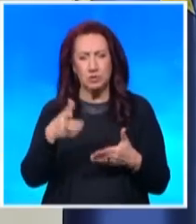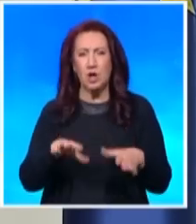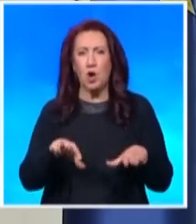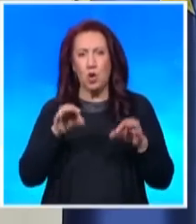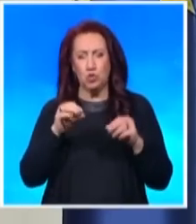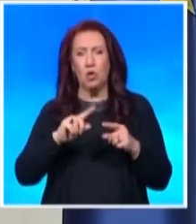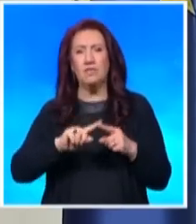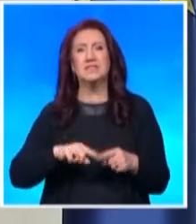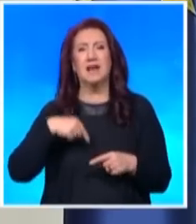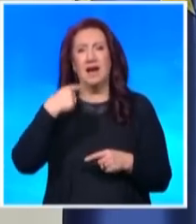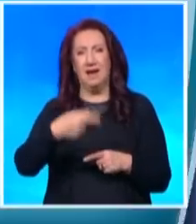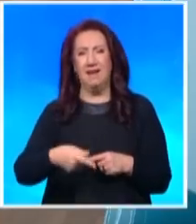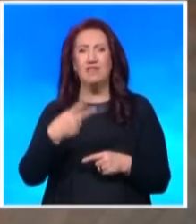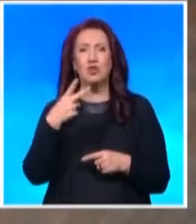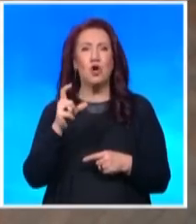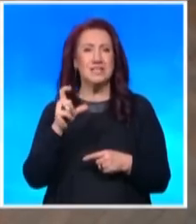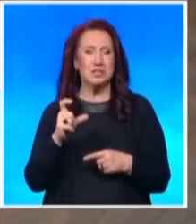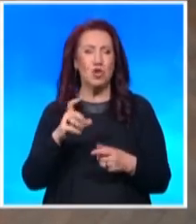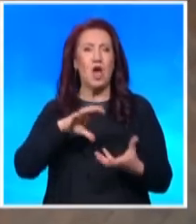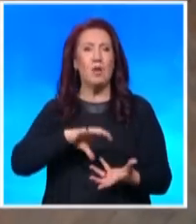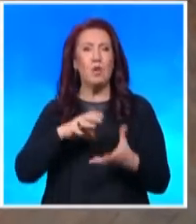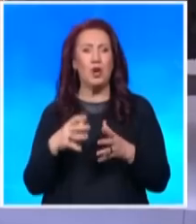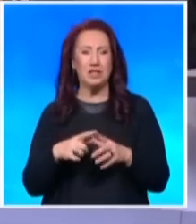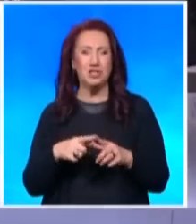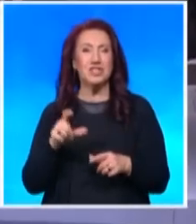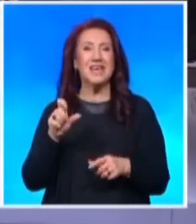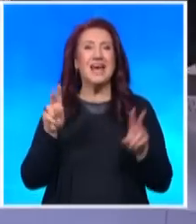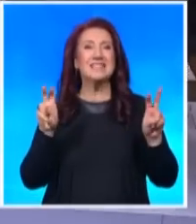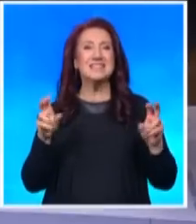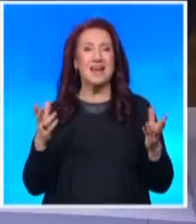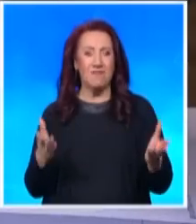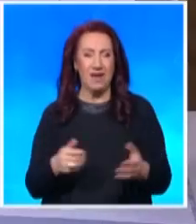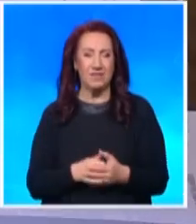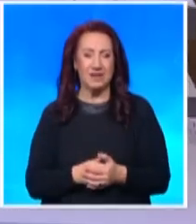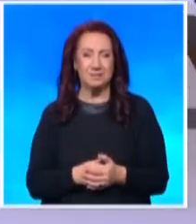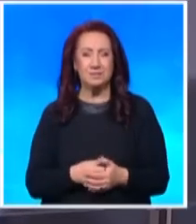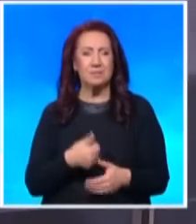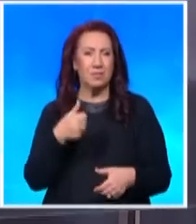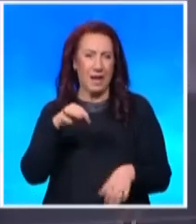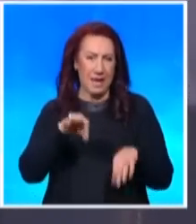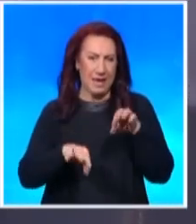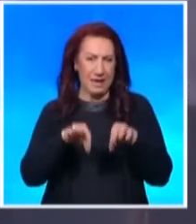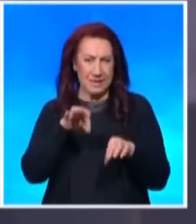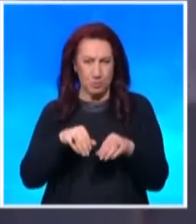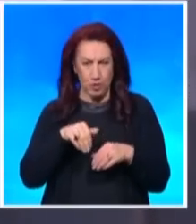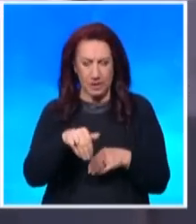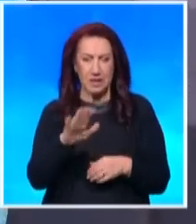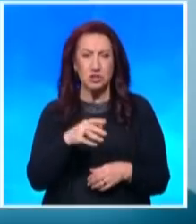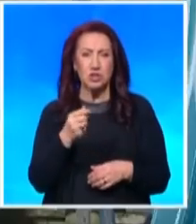на политическия сървайвър. Изборите на 2 април ще ни струват над 87 милиона